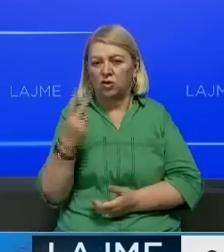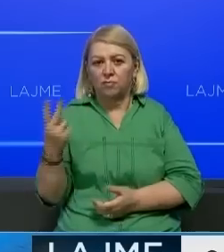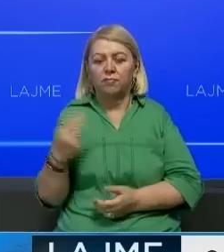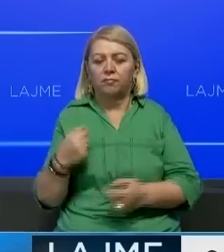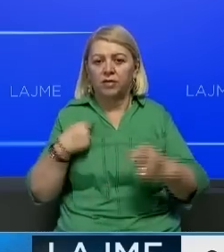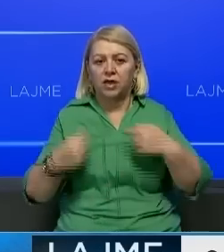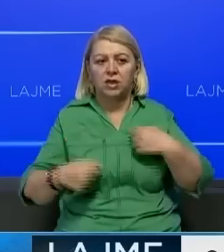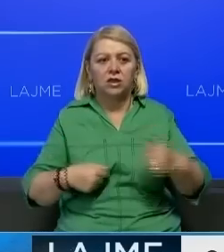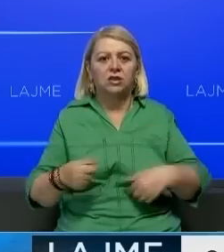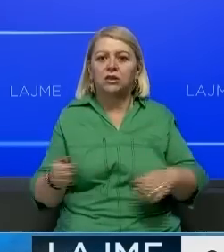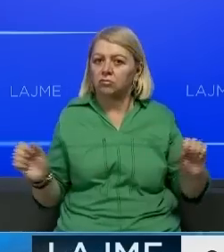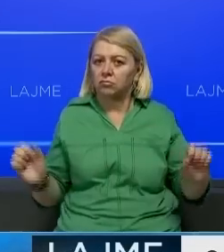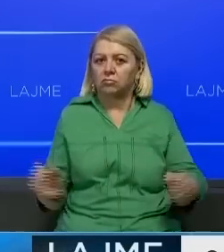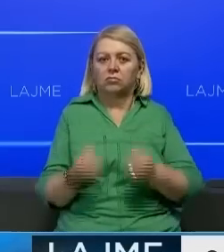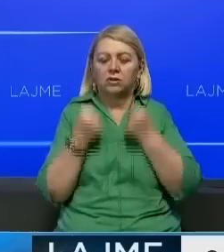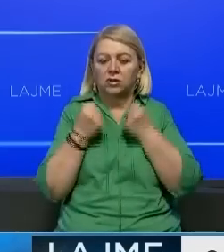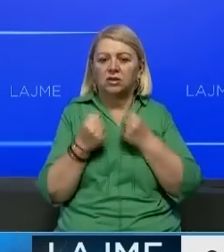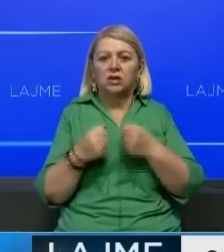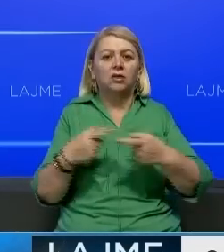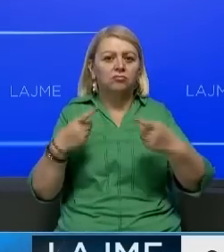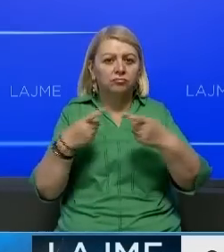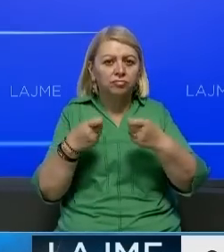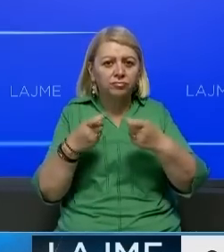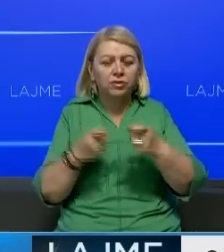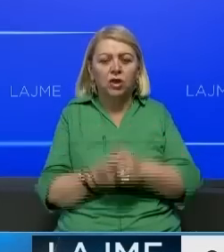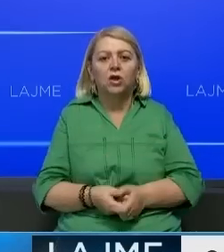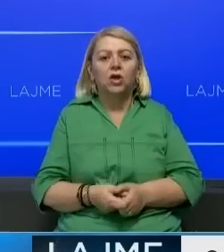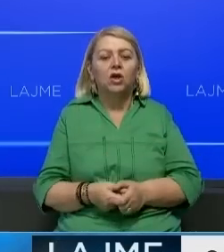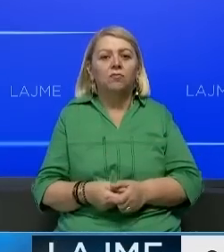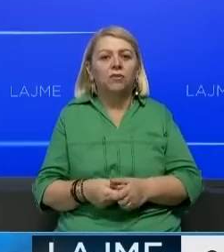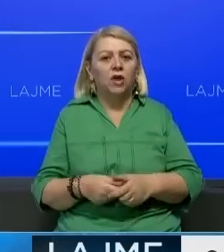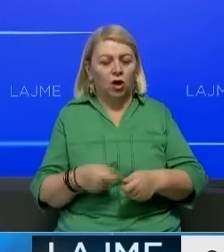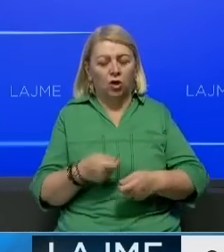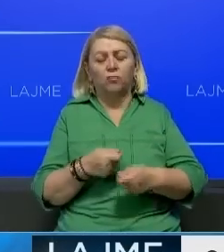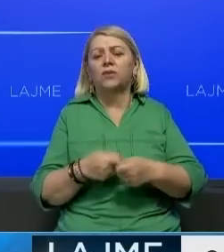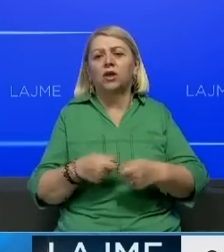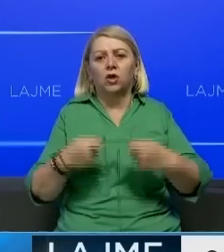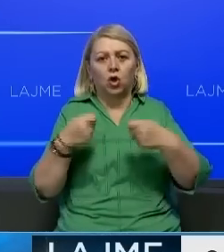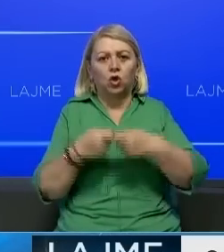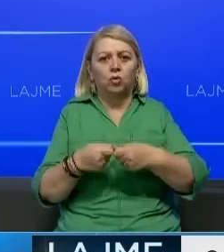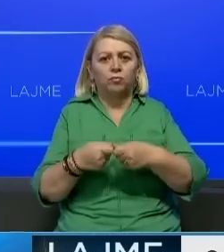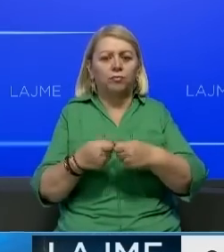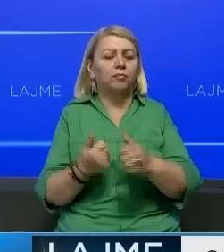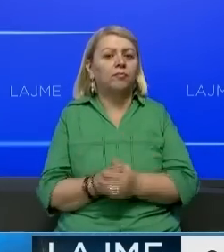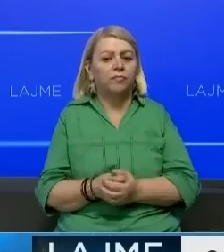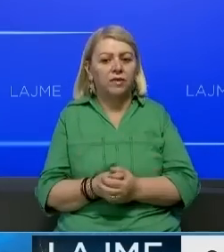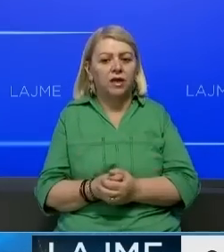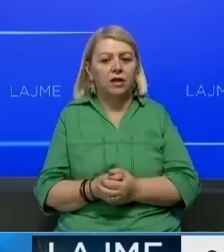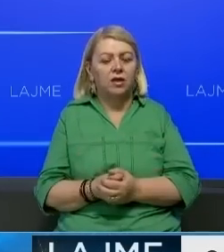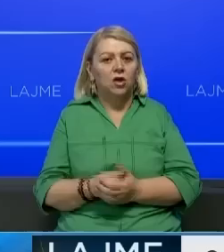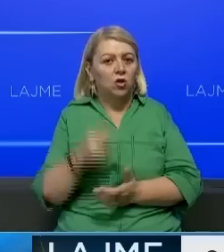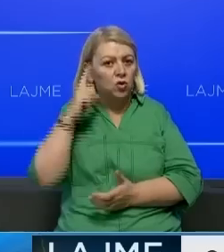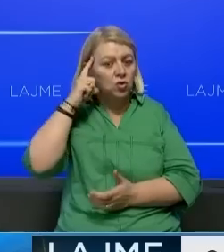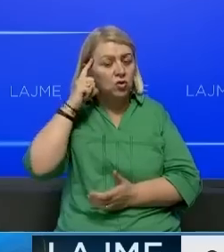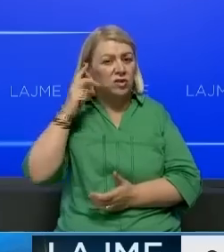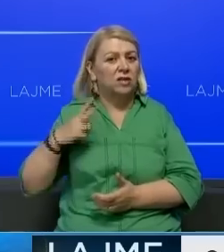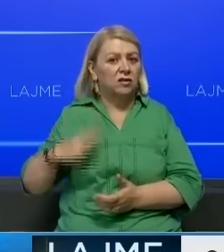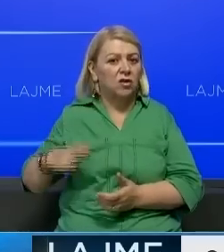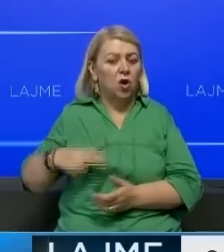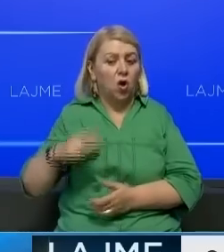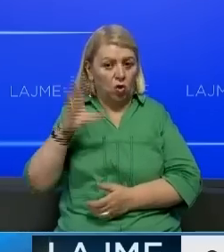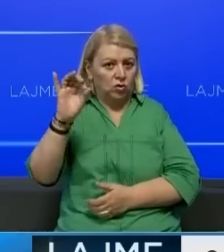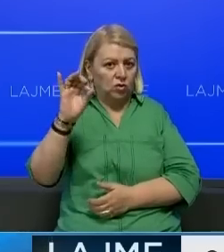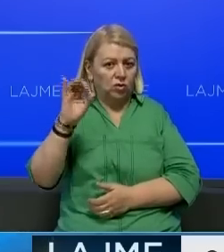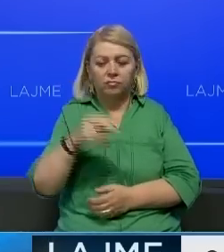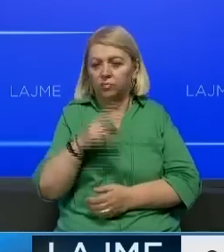prej tyre në gjendje të rëndë, të shtënave në një klub nate dhe rrugëve në afërsi në qendër të kryeqytetit norvegjez Oslo, ka bërë të